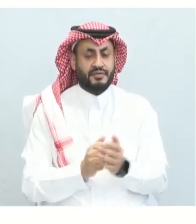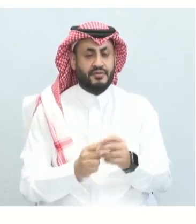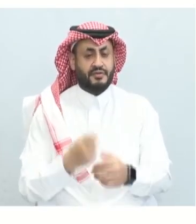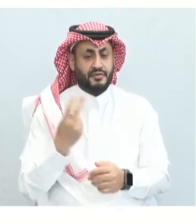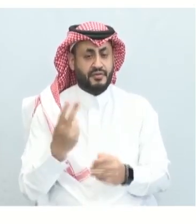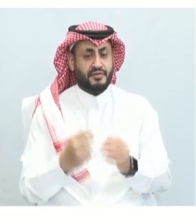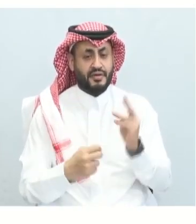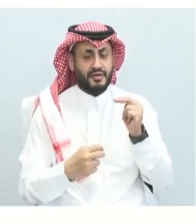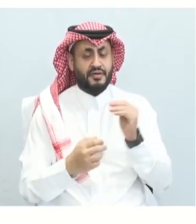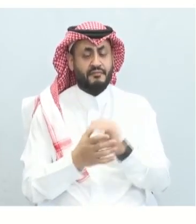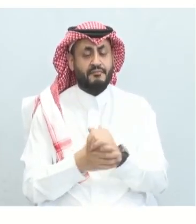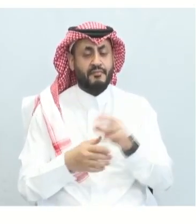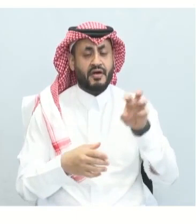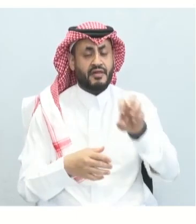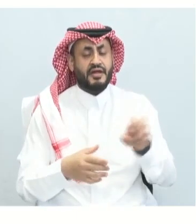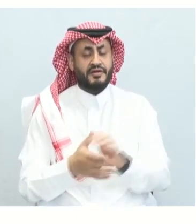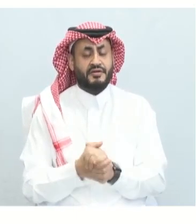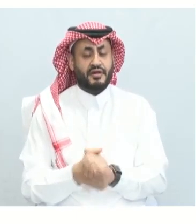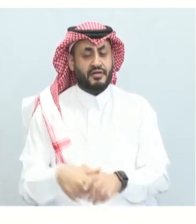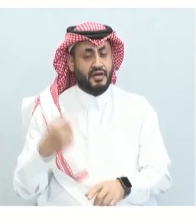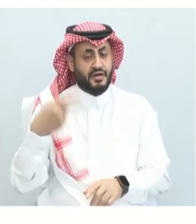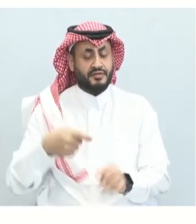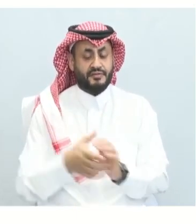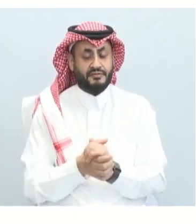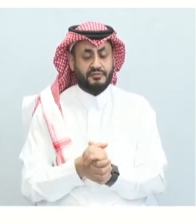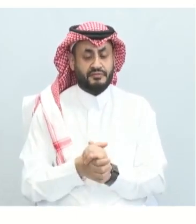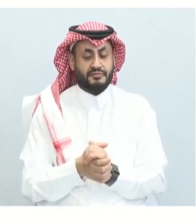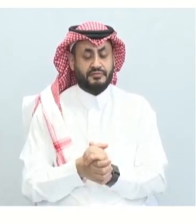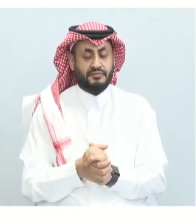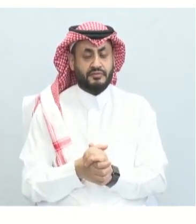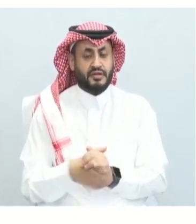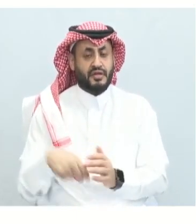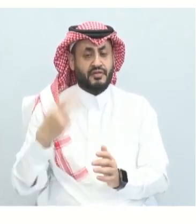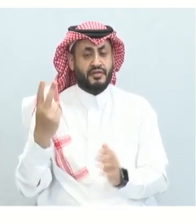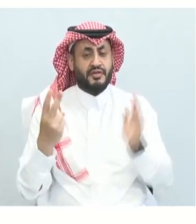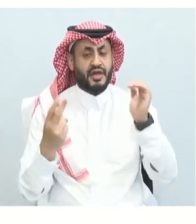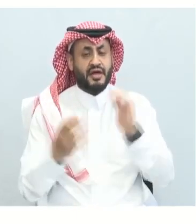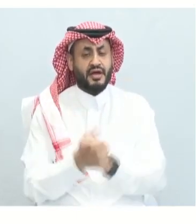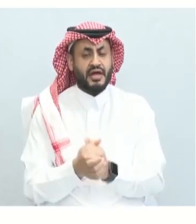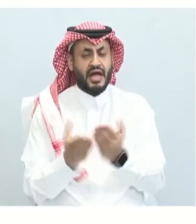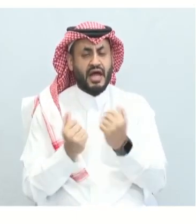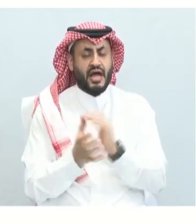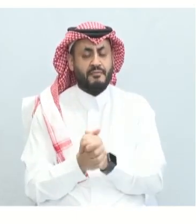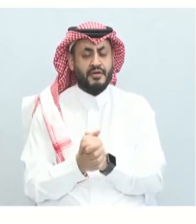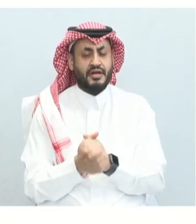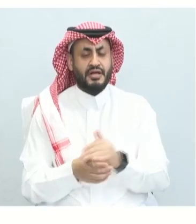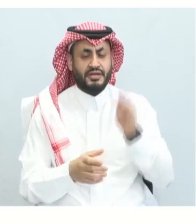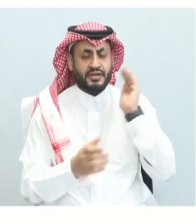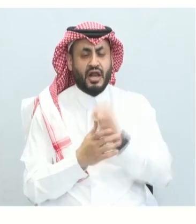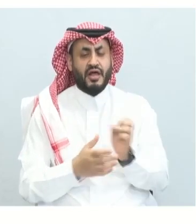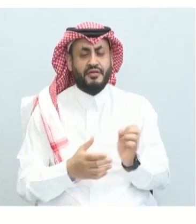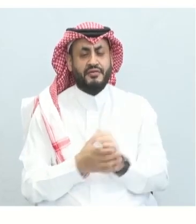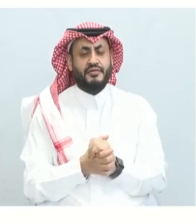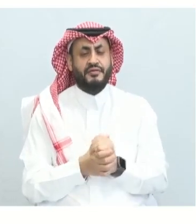وركعتين بعد العشاء وصلنا الى العدد ع وركعتين قبل صلاه الفجر وهي الان